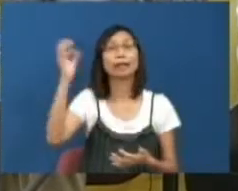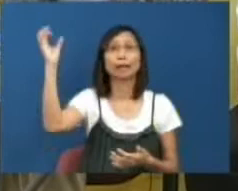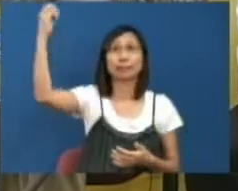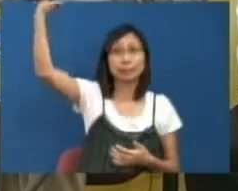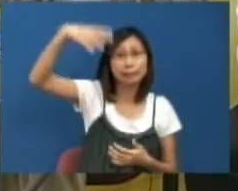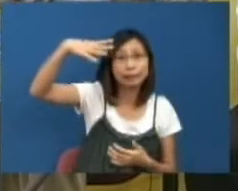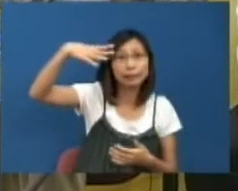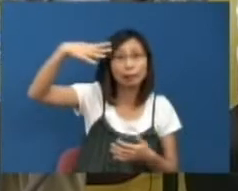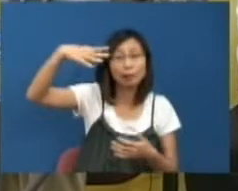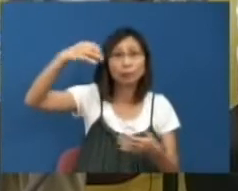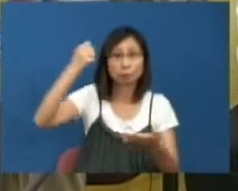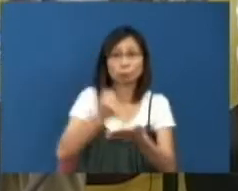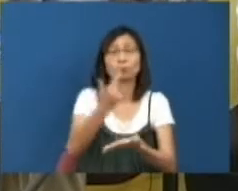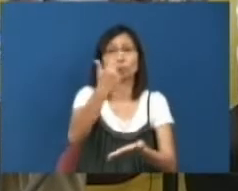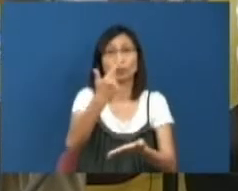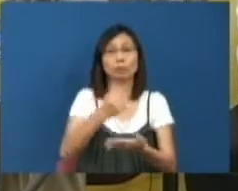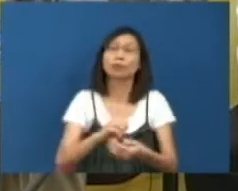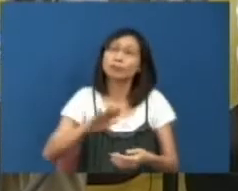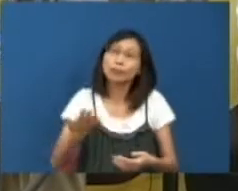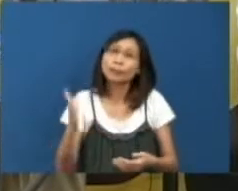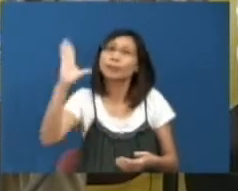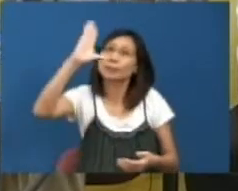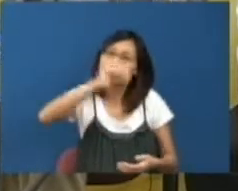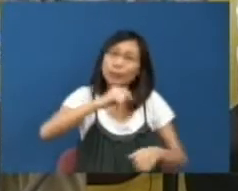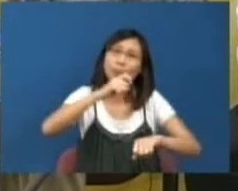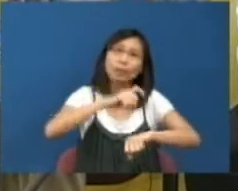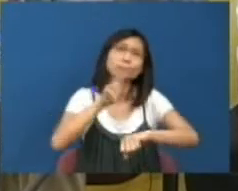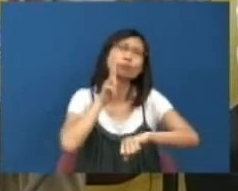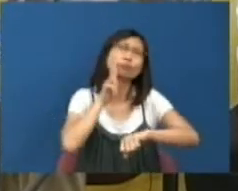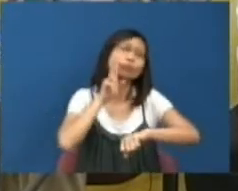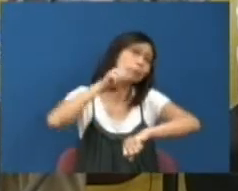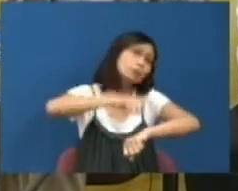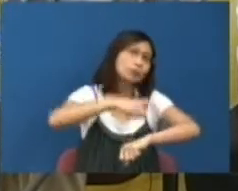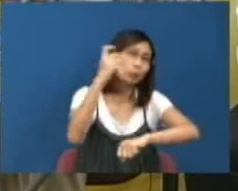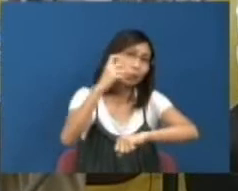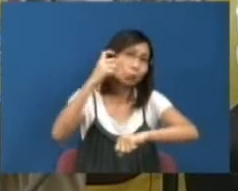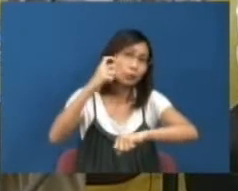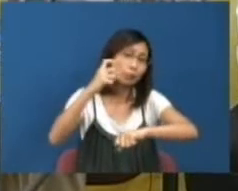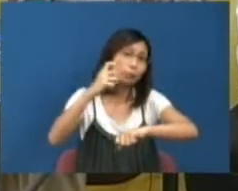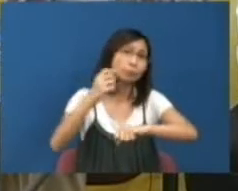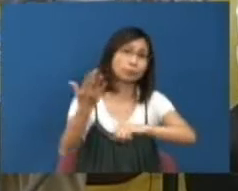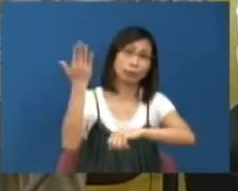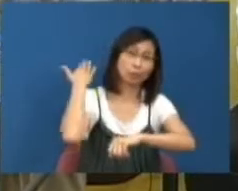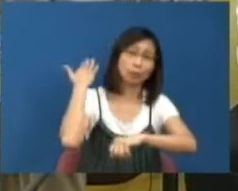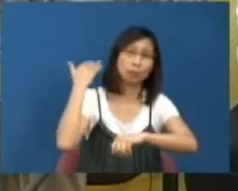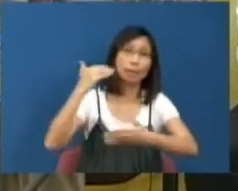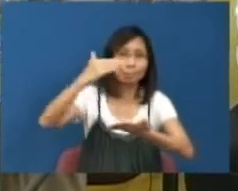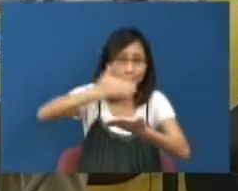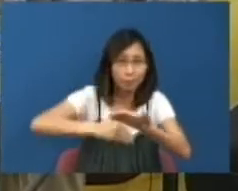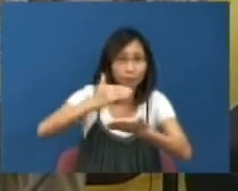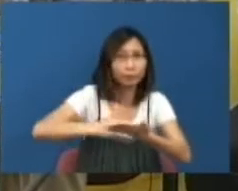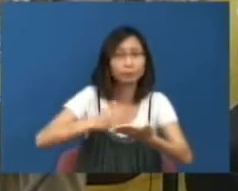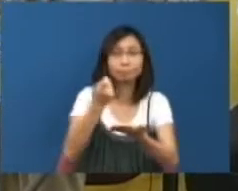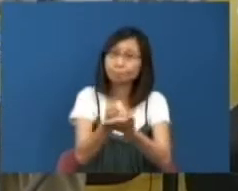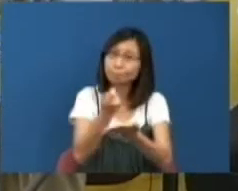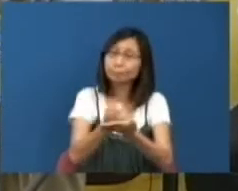夜晚九點後咧，佢就即係會俾個折你等你嗰個能源，即係大家都分散用，令到佢嗰個電廠嗰個發電